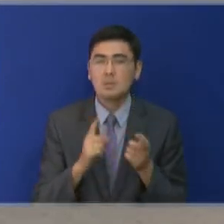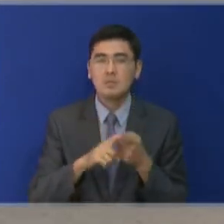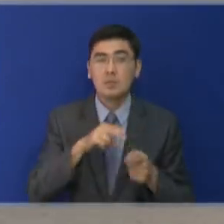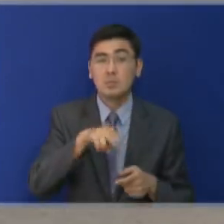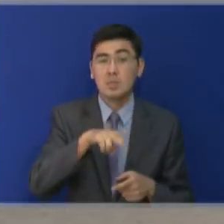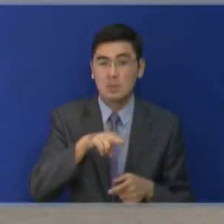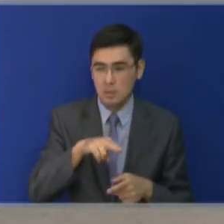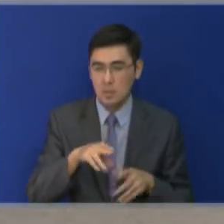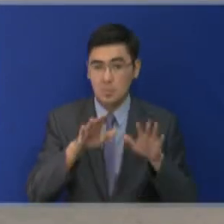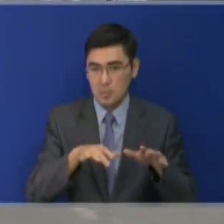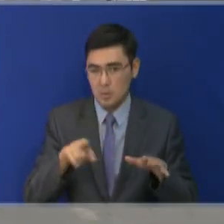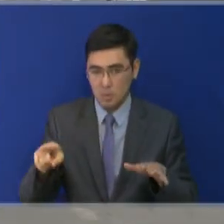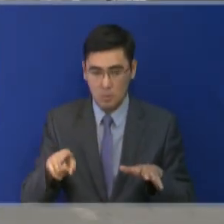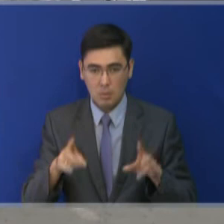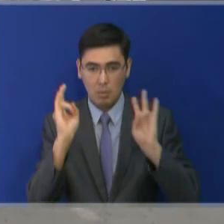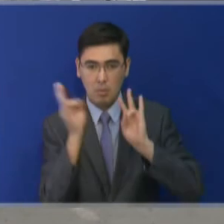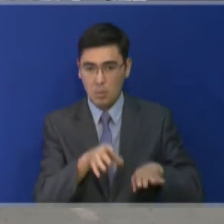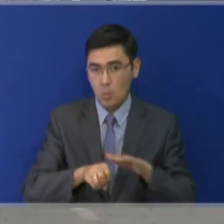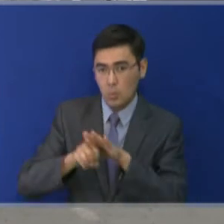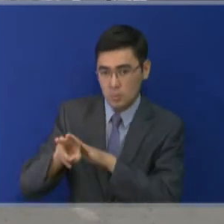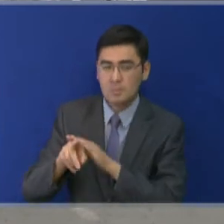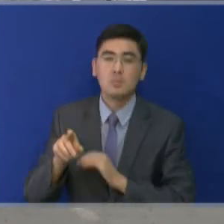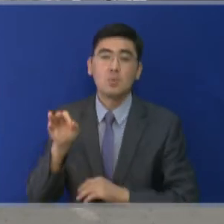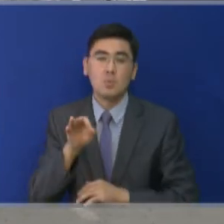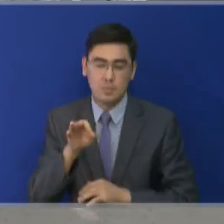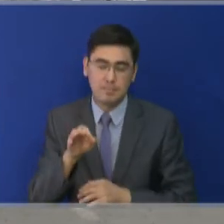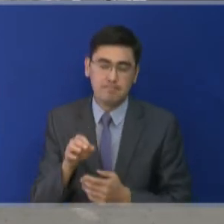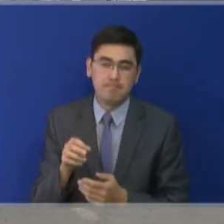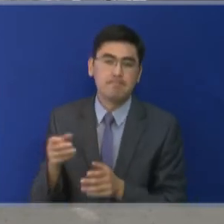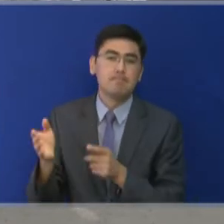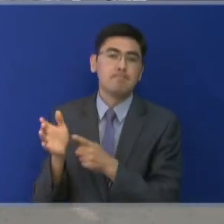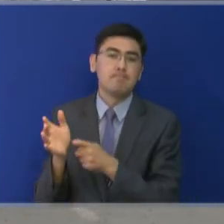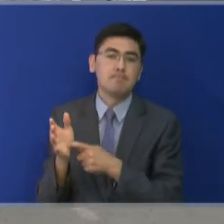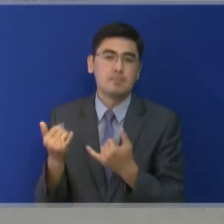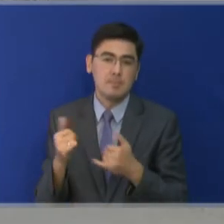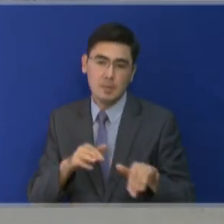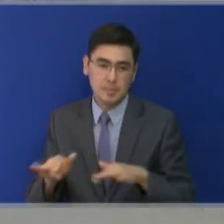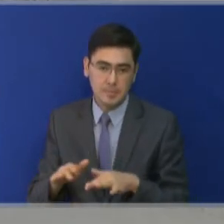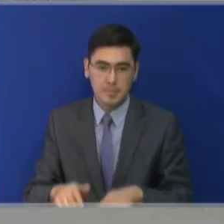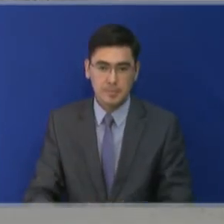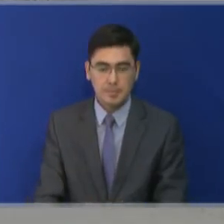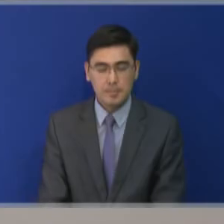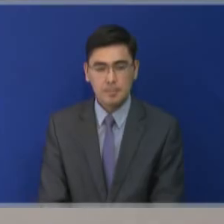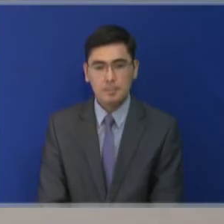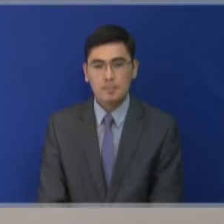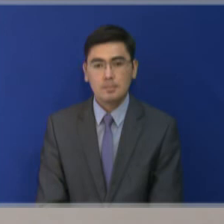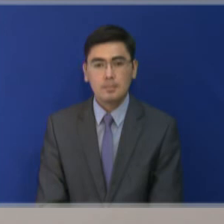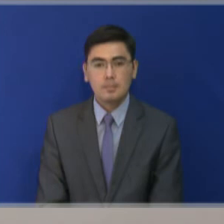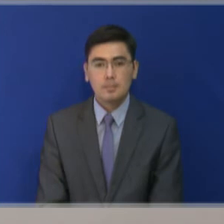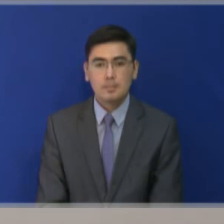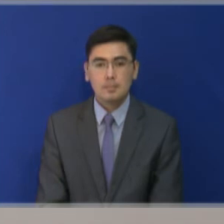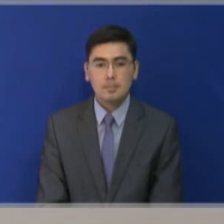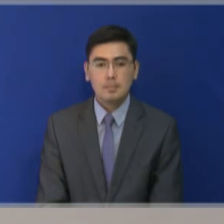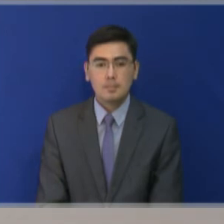жерден кетіп қалу бойынша сотқа дейінгі тергеу басталды. Іс бойынша сот сараптамаларының кешені тағайындалды.